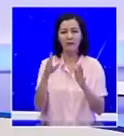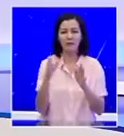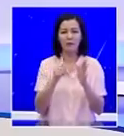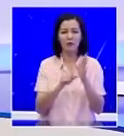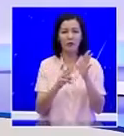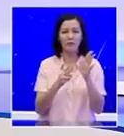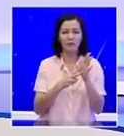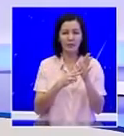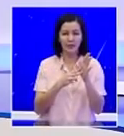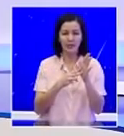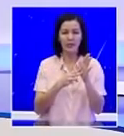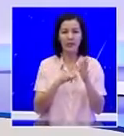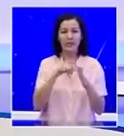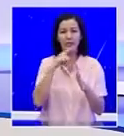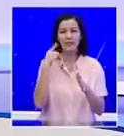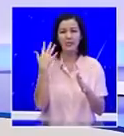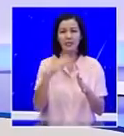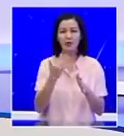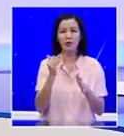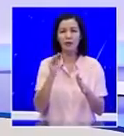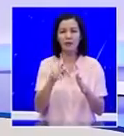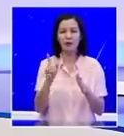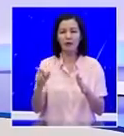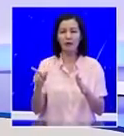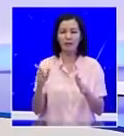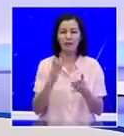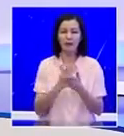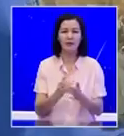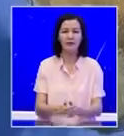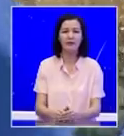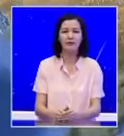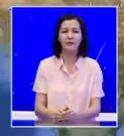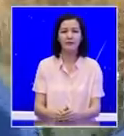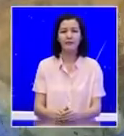Қырғызстанда 568, Ресейде 52 мыңнан асты.